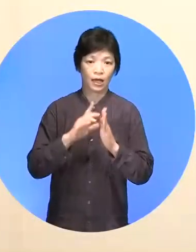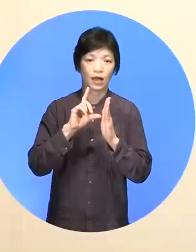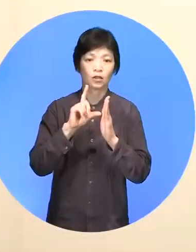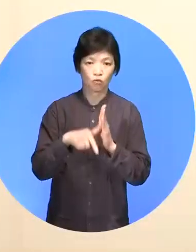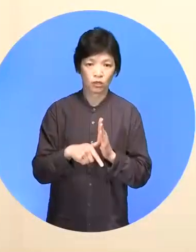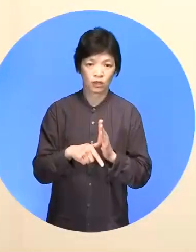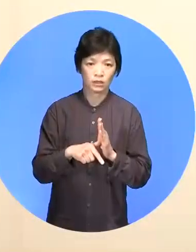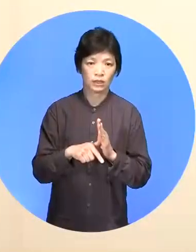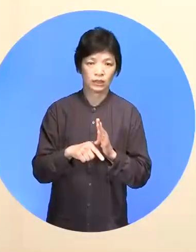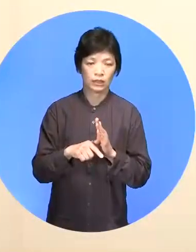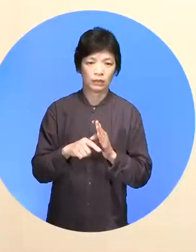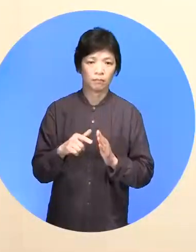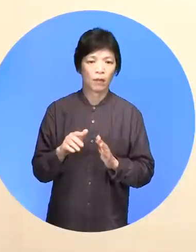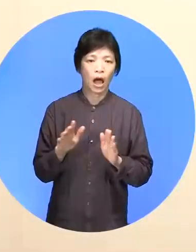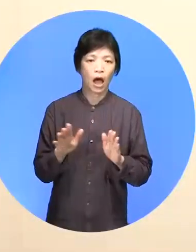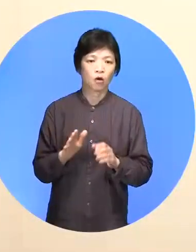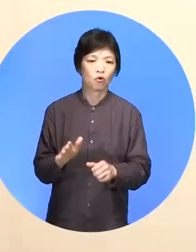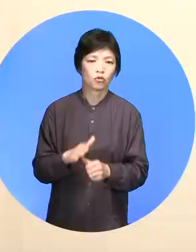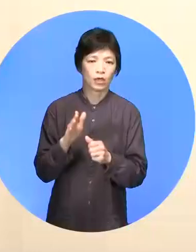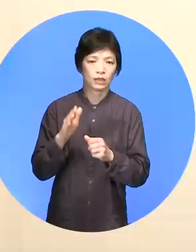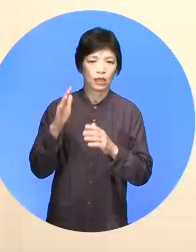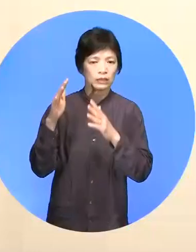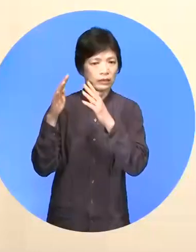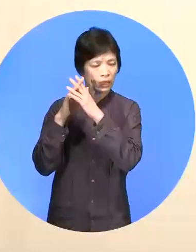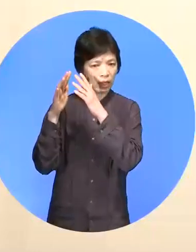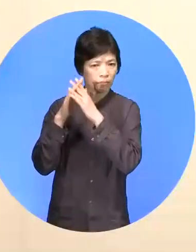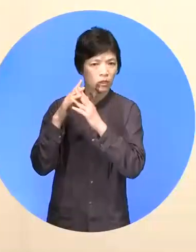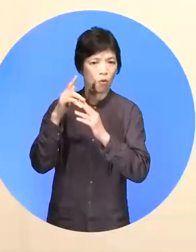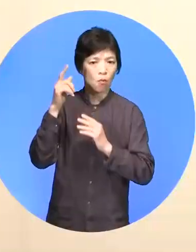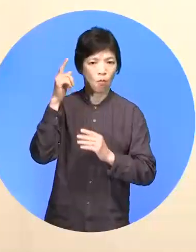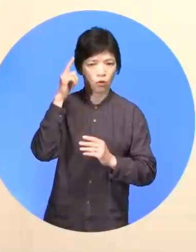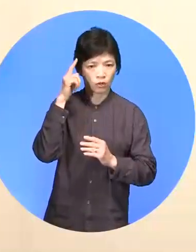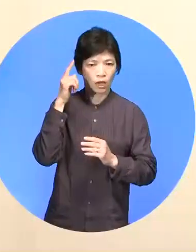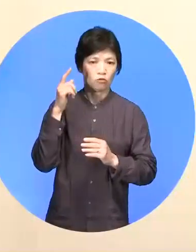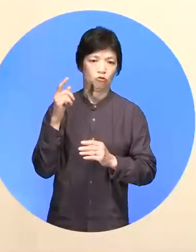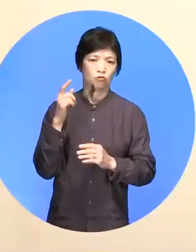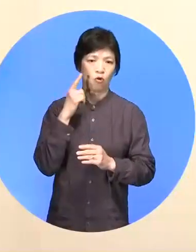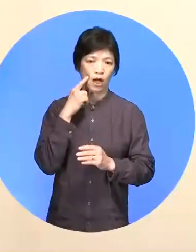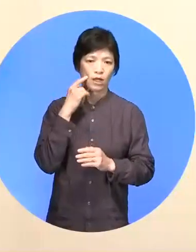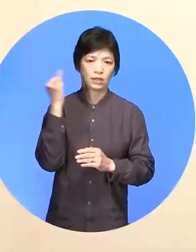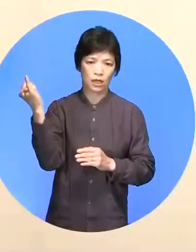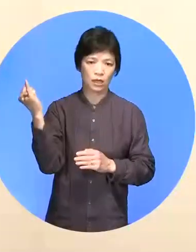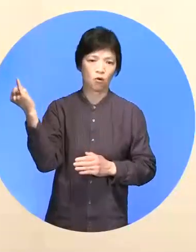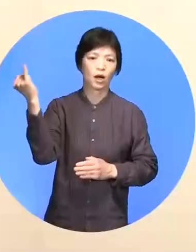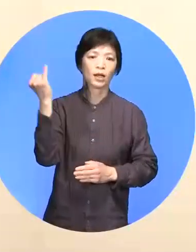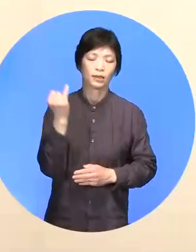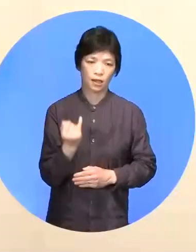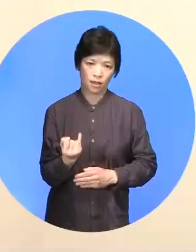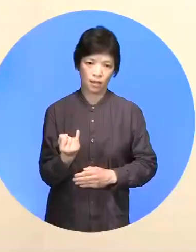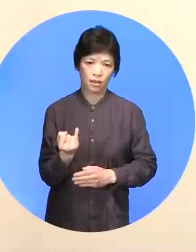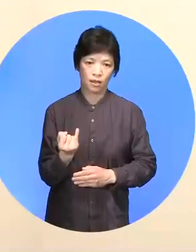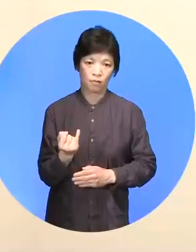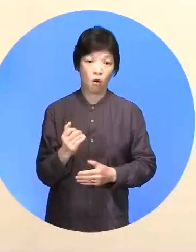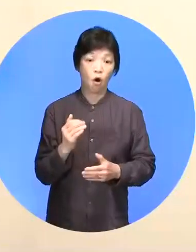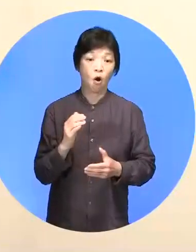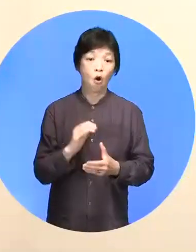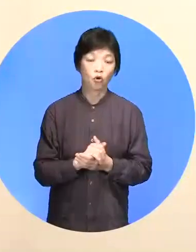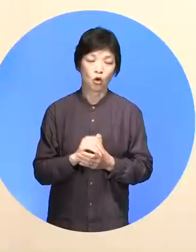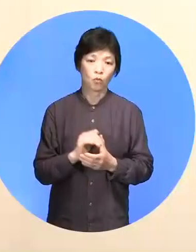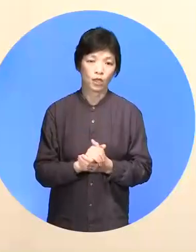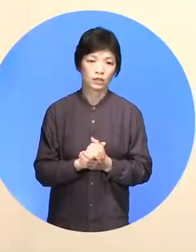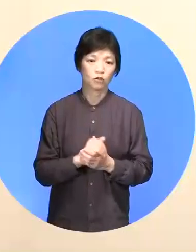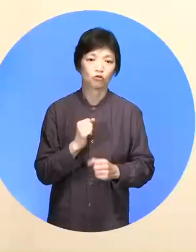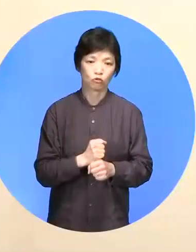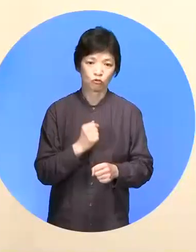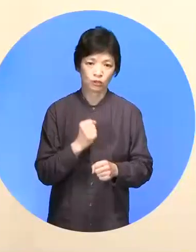てのこう悩みを持ちながら一人で子育てされている方がここに来られてお友達を作って大